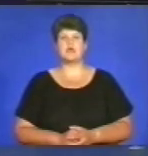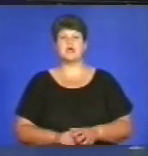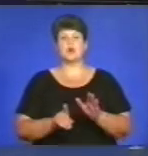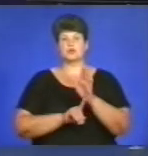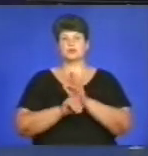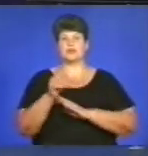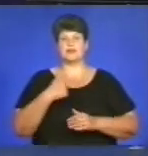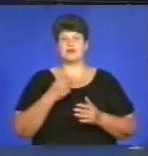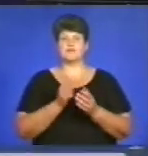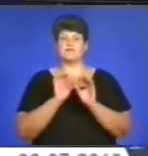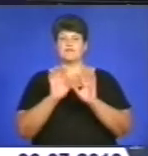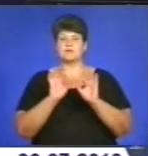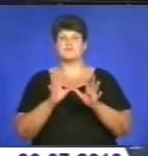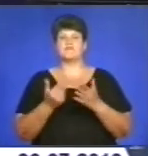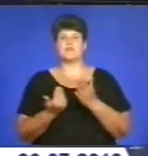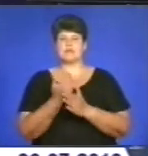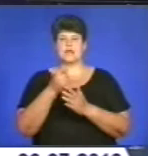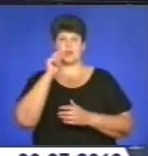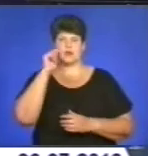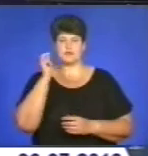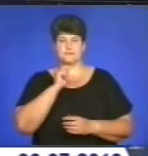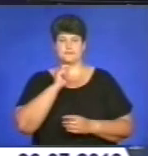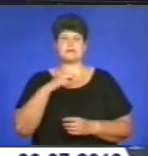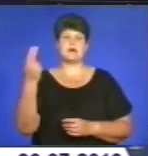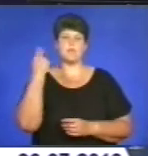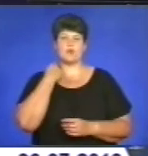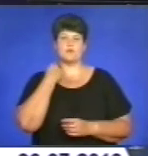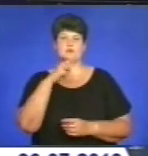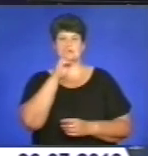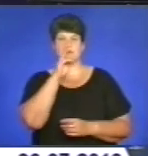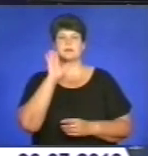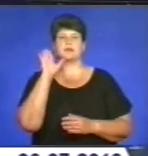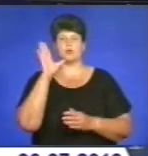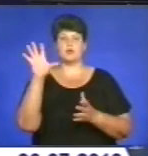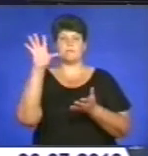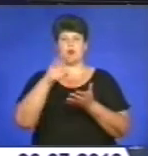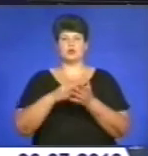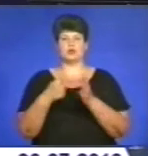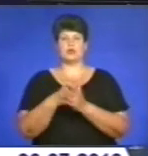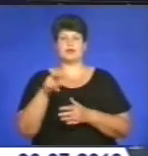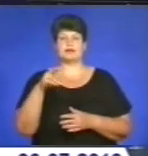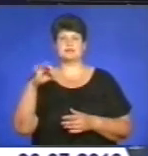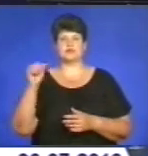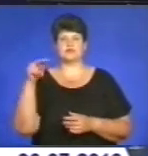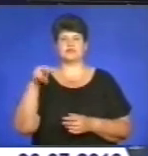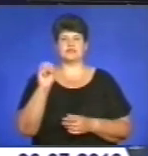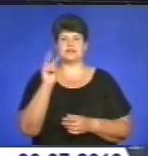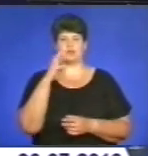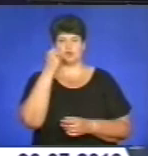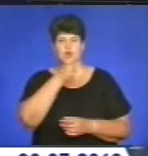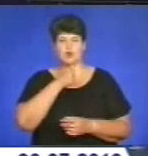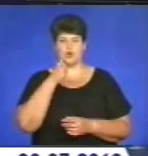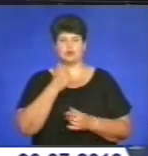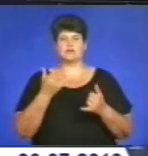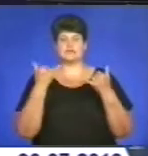Починаємо наш випуск з вістей з України. Заборгованість із зарплати буде погашена до листопада 2013 року.